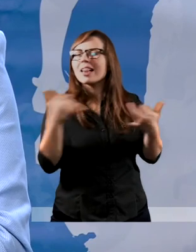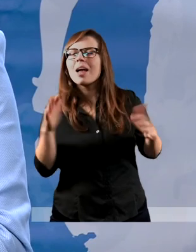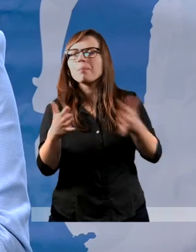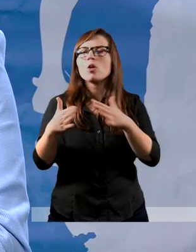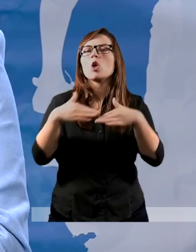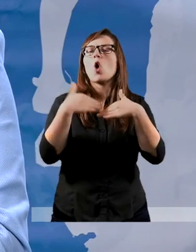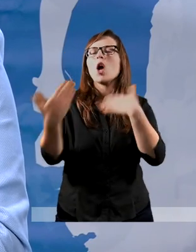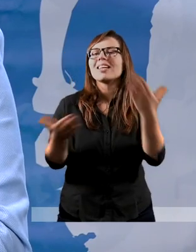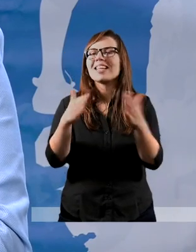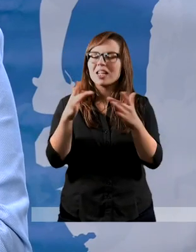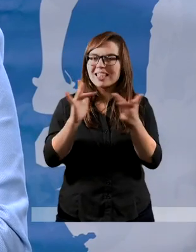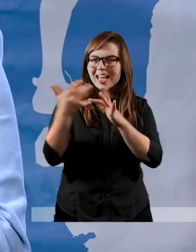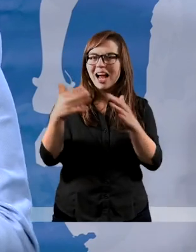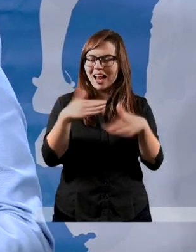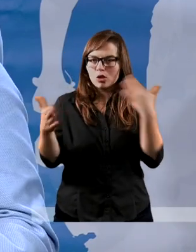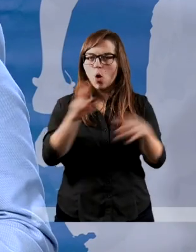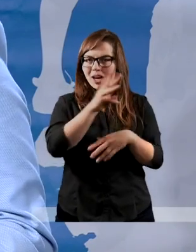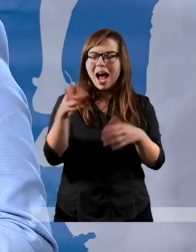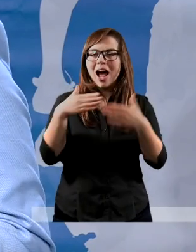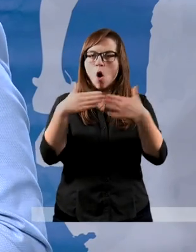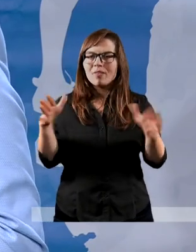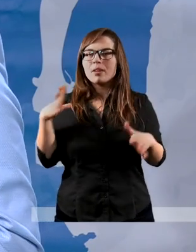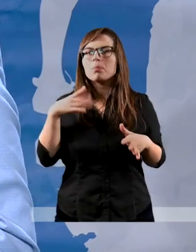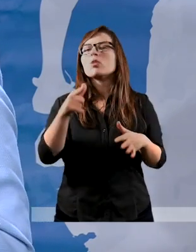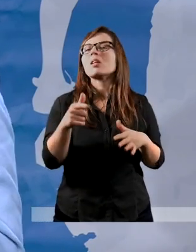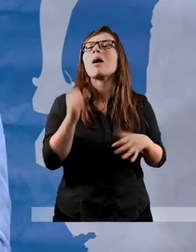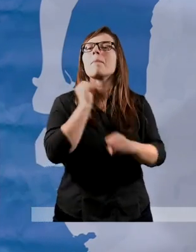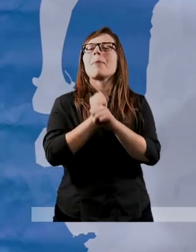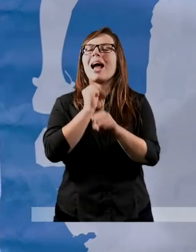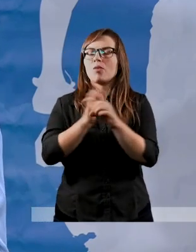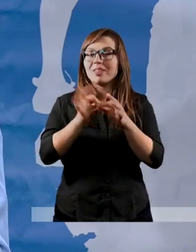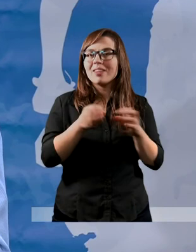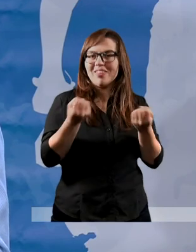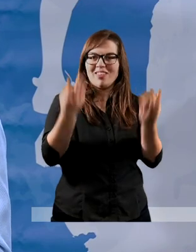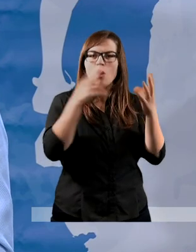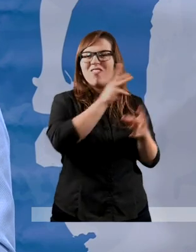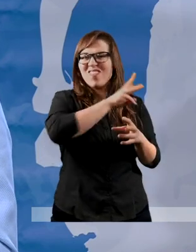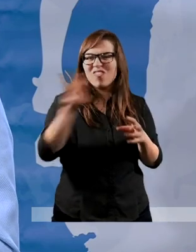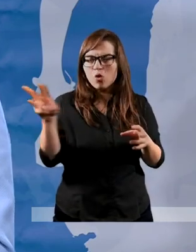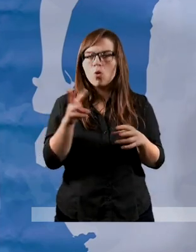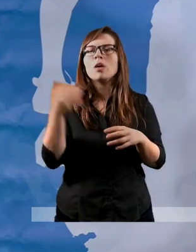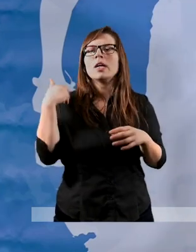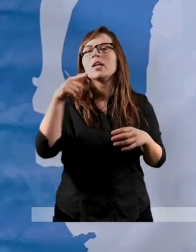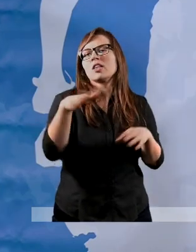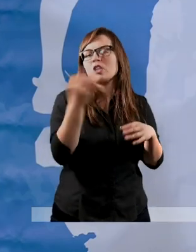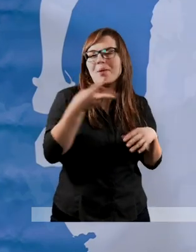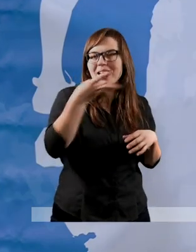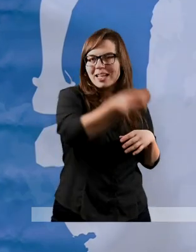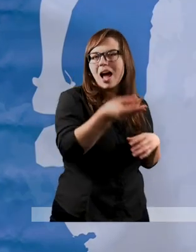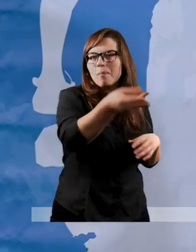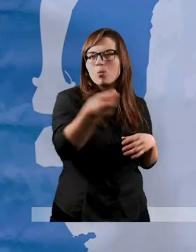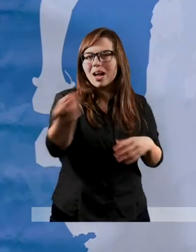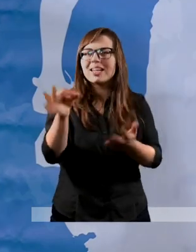strony internetowe. I to było tak, że pracownicy, gdy tworzyli te strony internetowe, im trzeba było